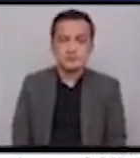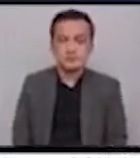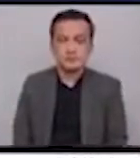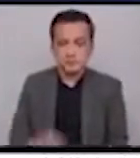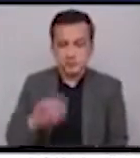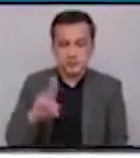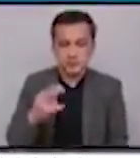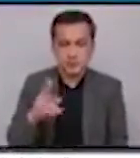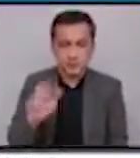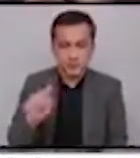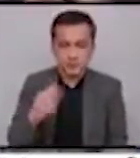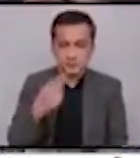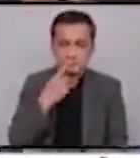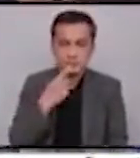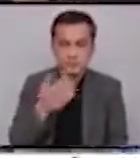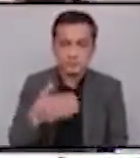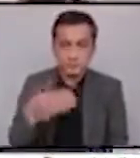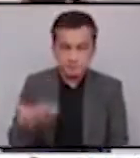Joshua.